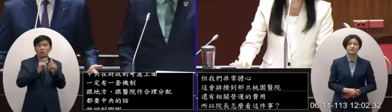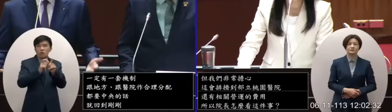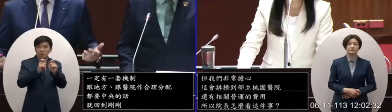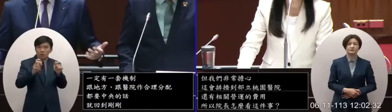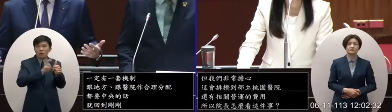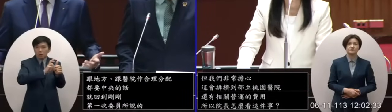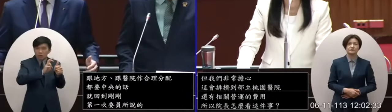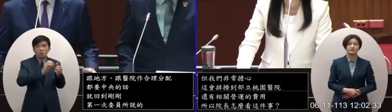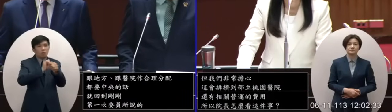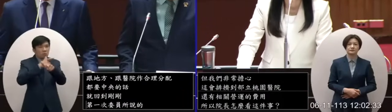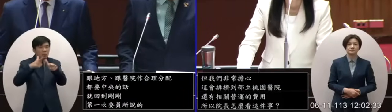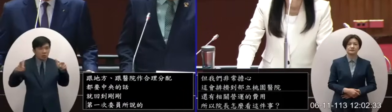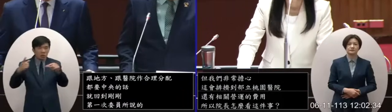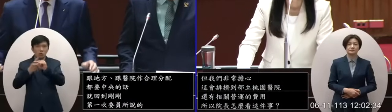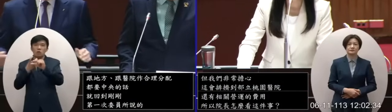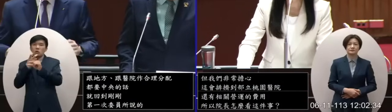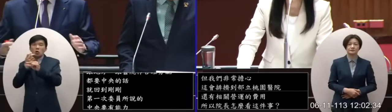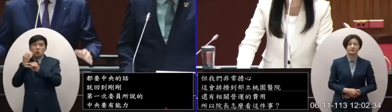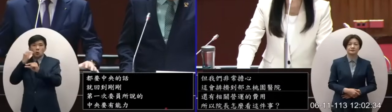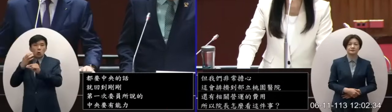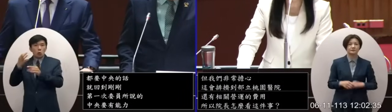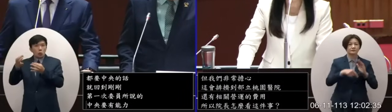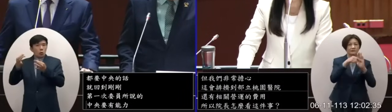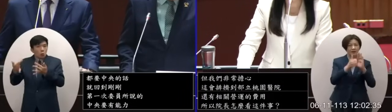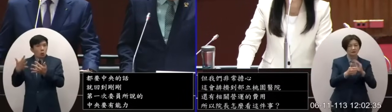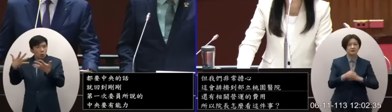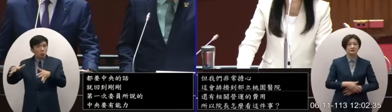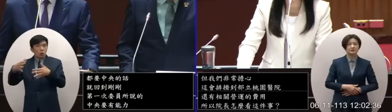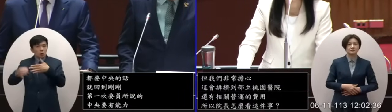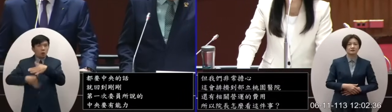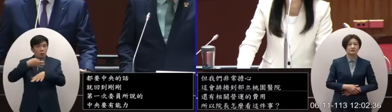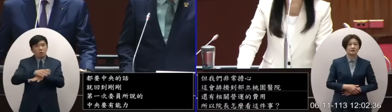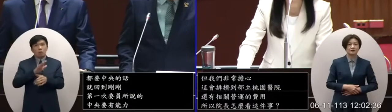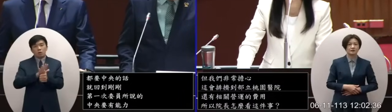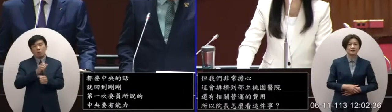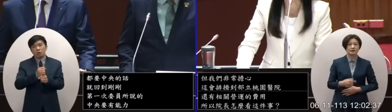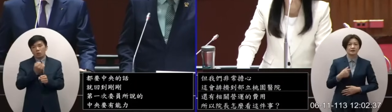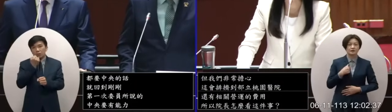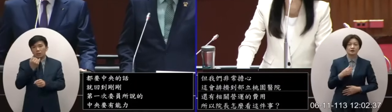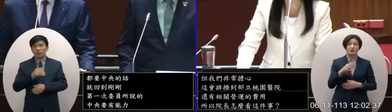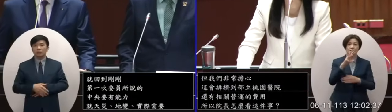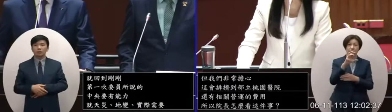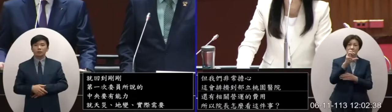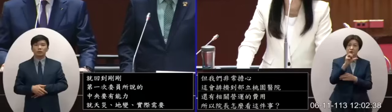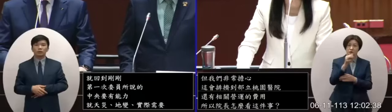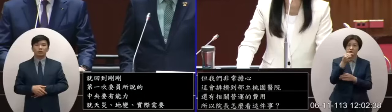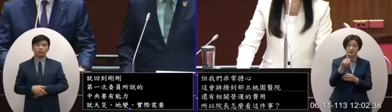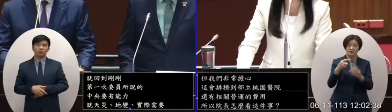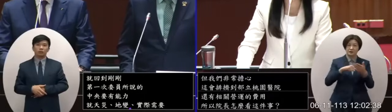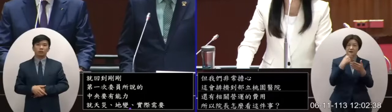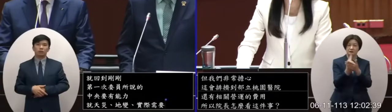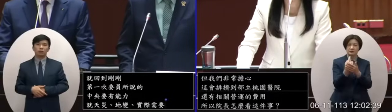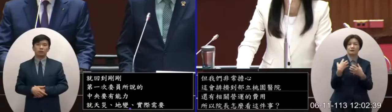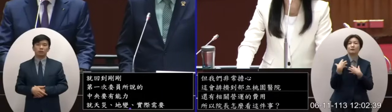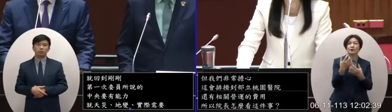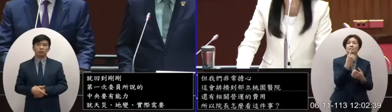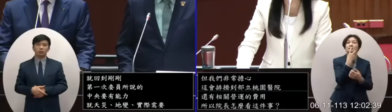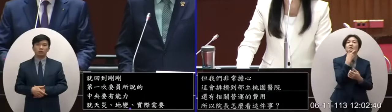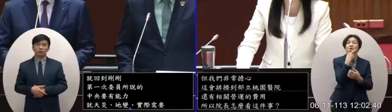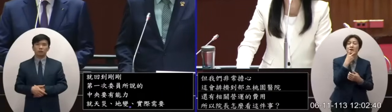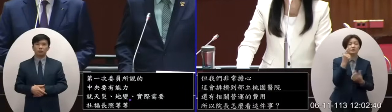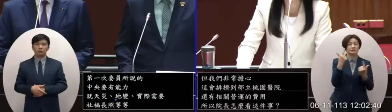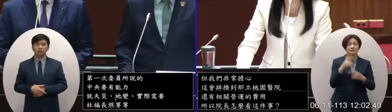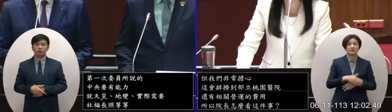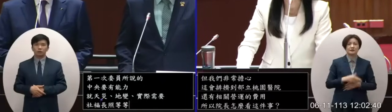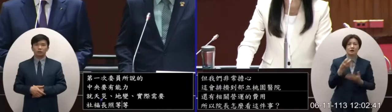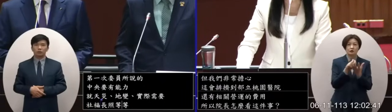样的财政能力才有办法处理，所以这要从长。 所以啊，本席也没有说这85亿全部要中央付嘛，但是如果你只拨这个